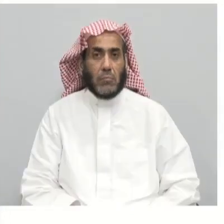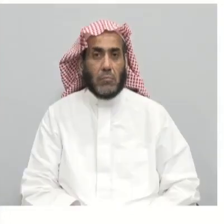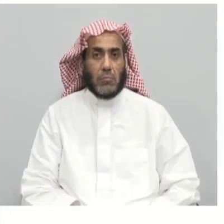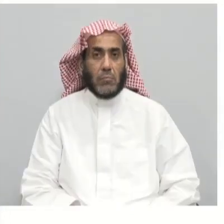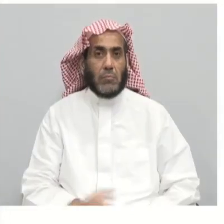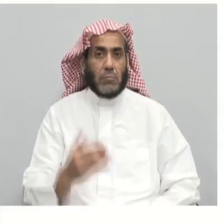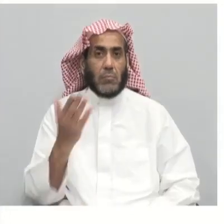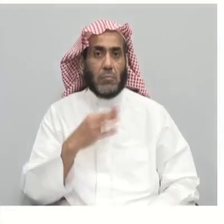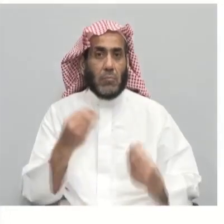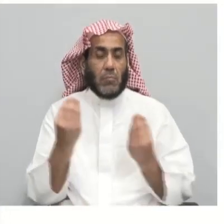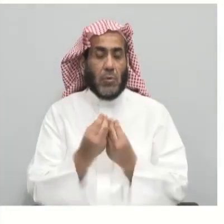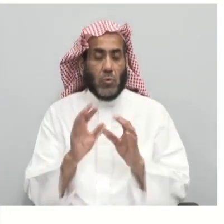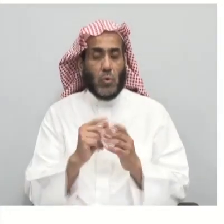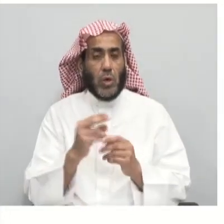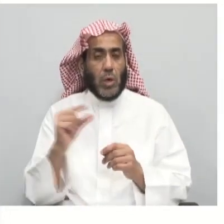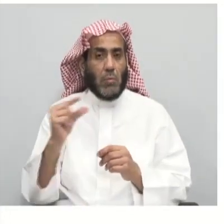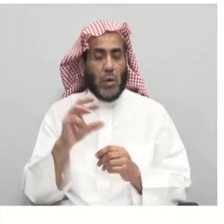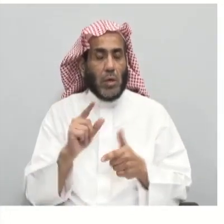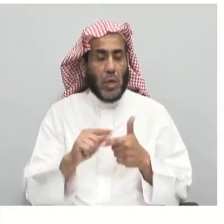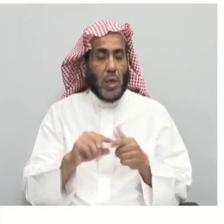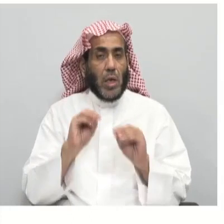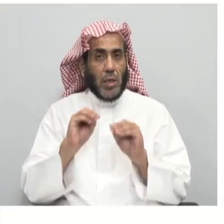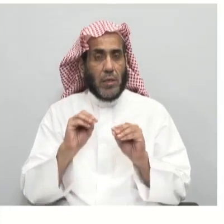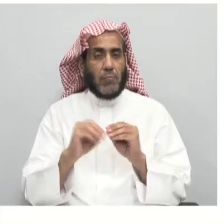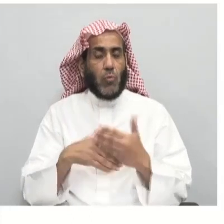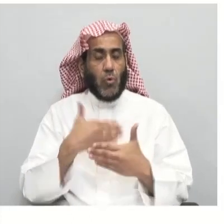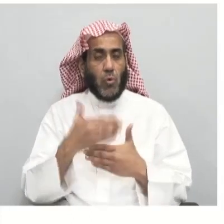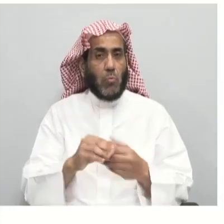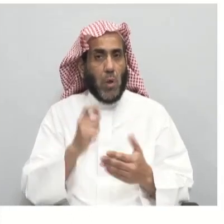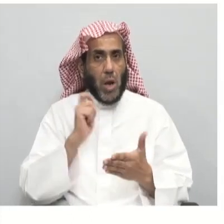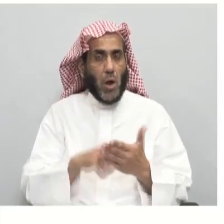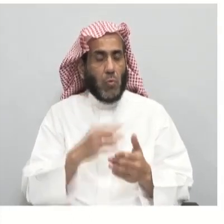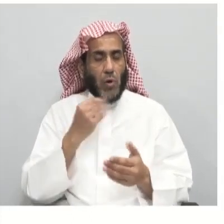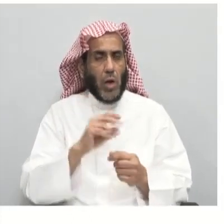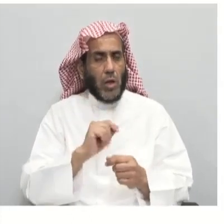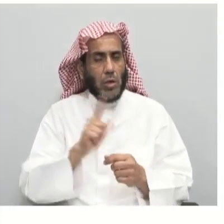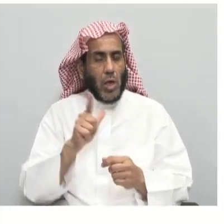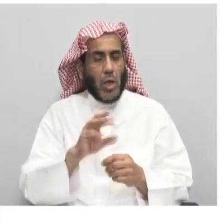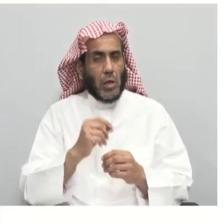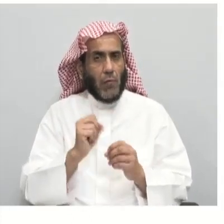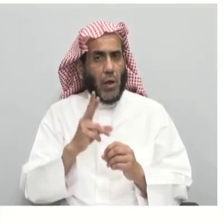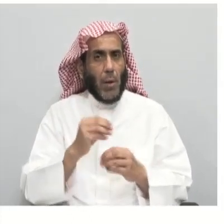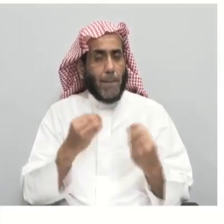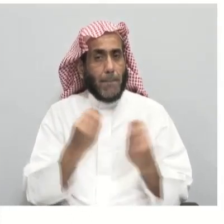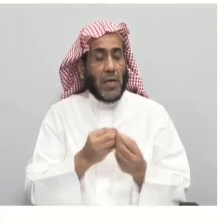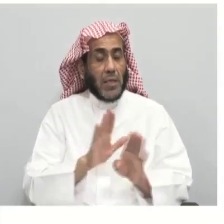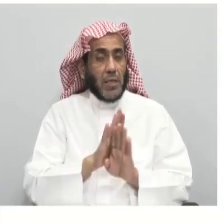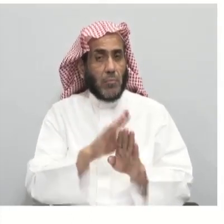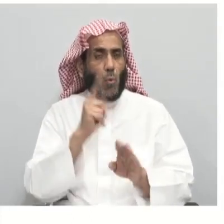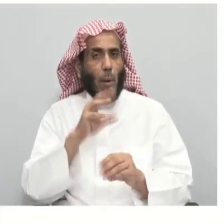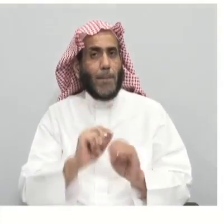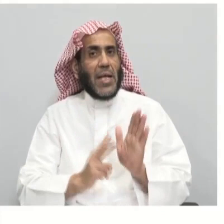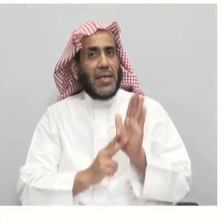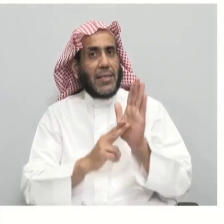اقرا مع مجموعه العبارتين الاتيتين ثم نحكم الشفهيا على صحه الافكار مع تدعيم ما نقول